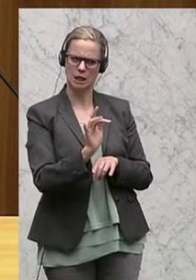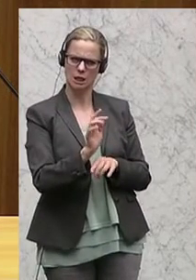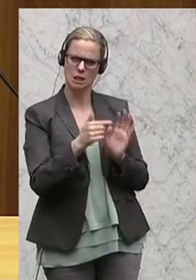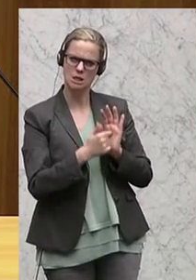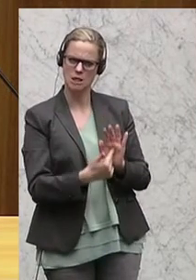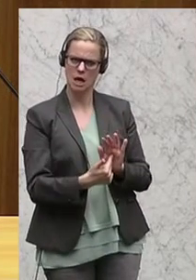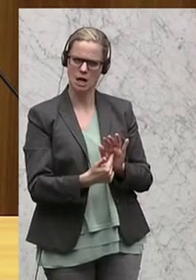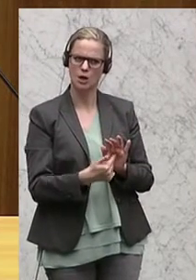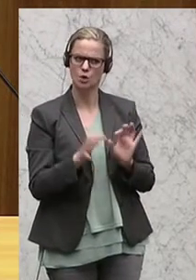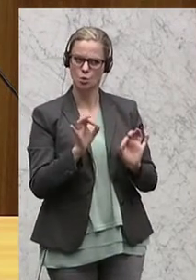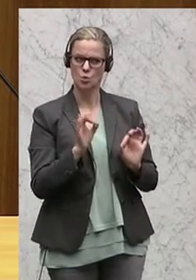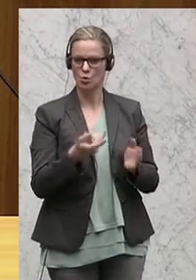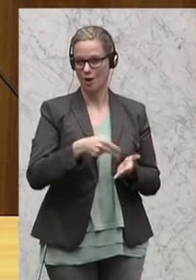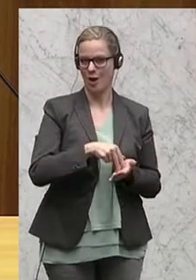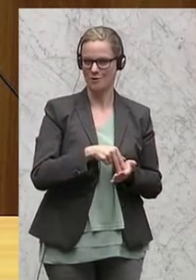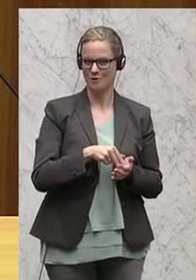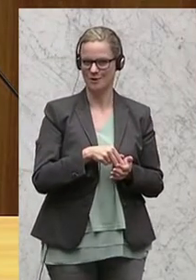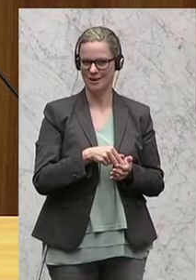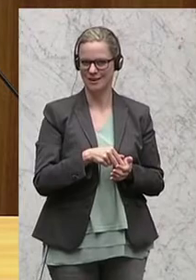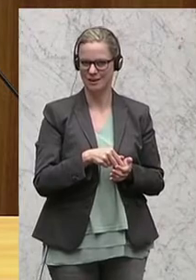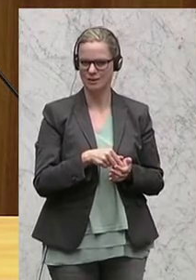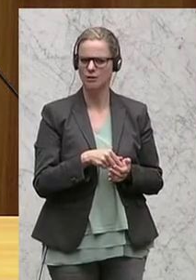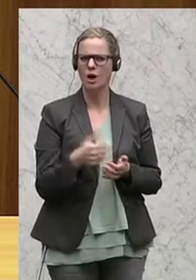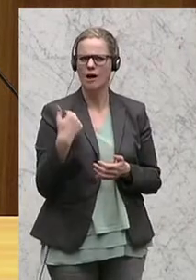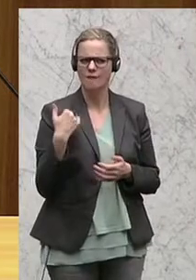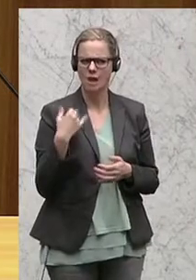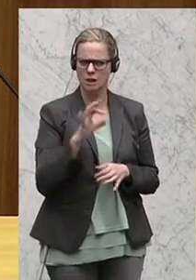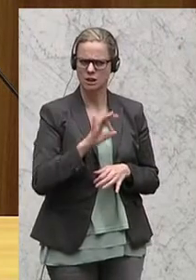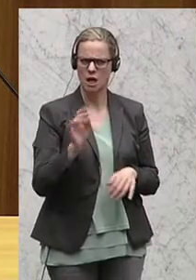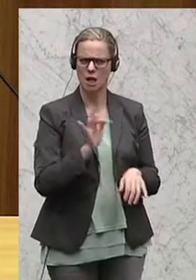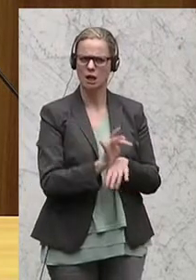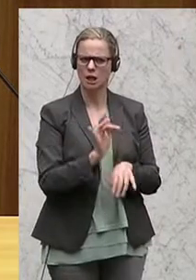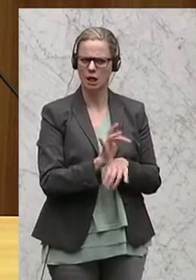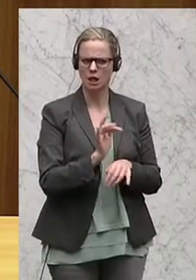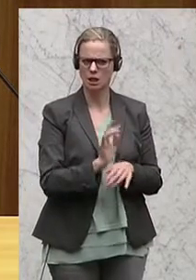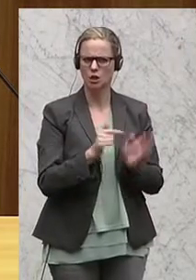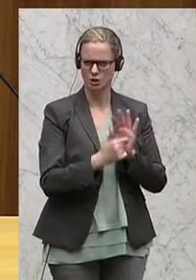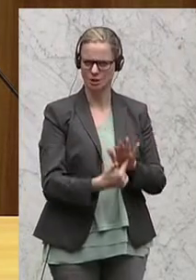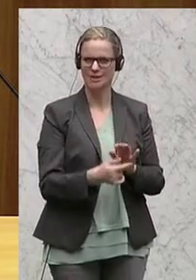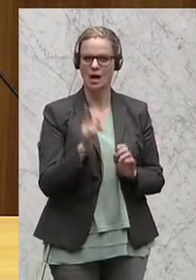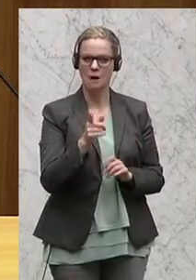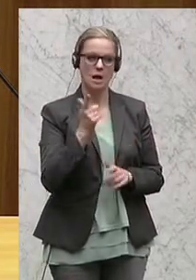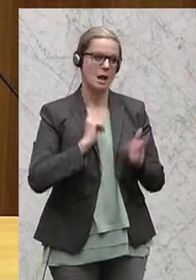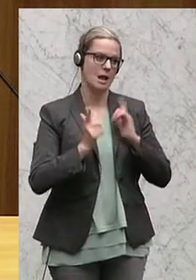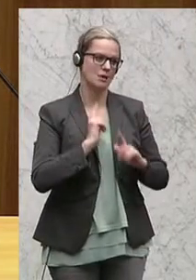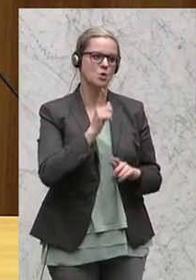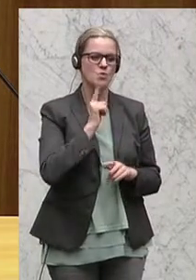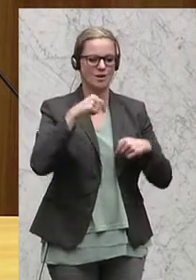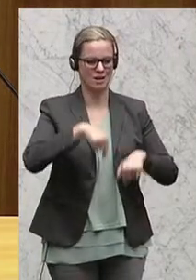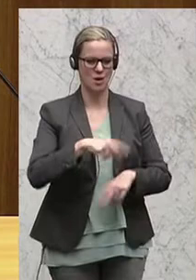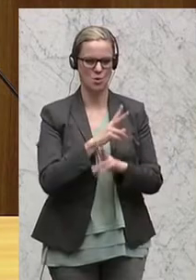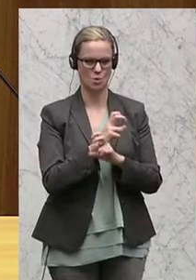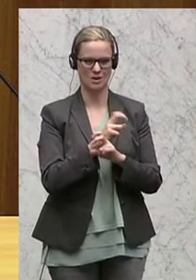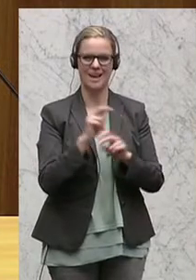wir erinnern uns, vor ein paar Monaten hier sehr, sehr kritisch agiert, allerdings leider nur in Österreich. Hier